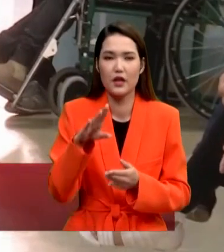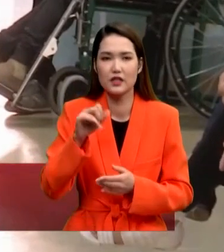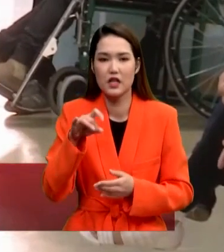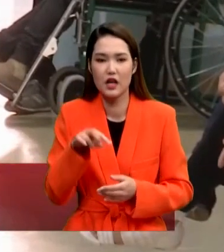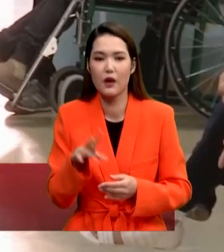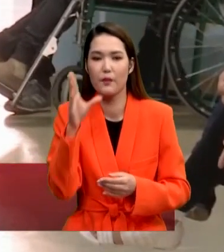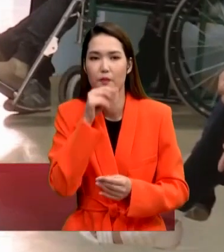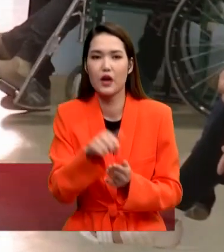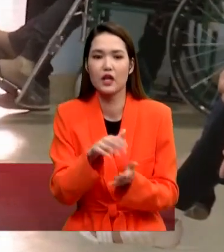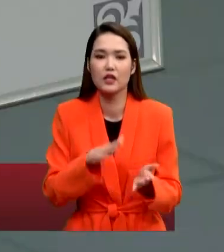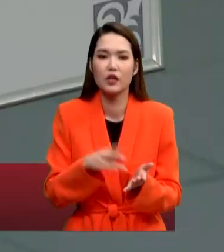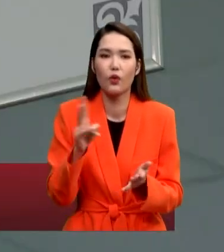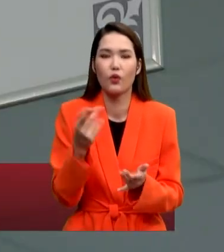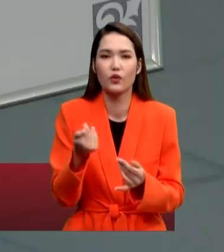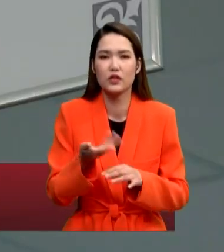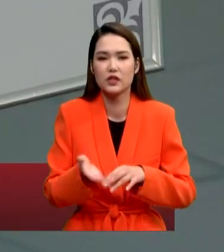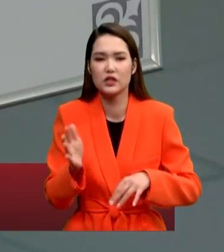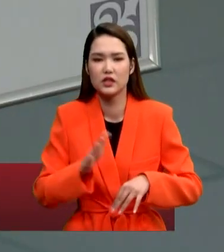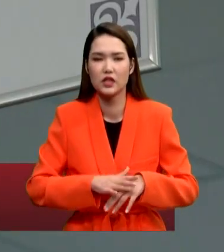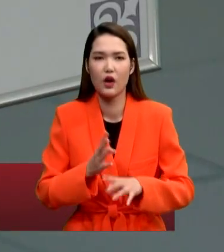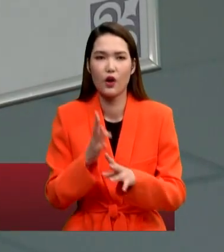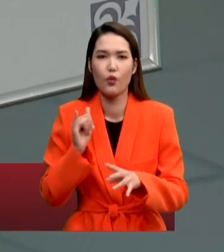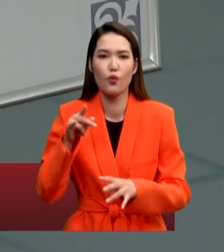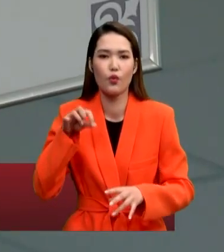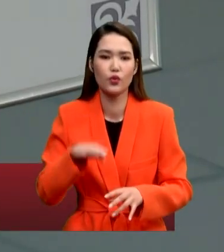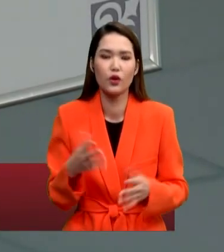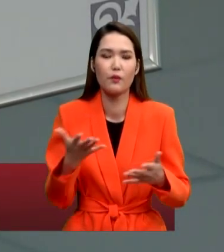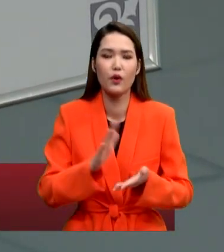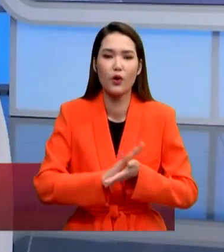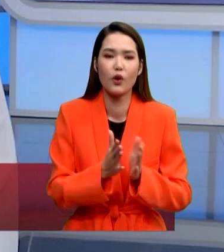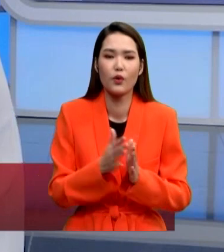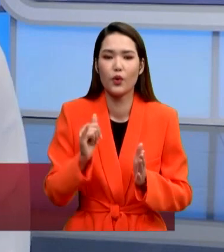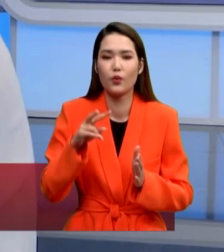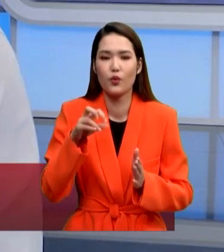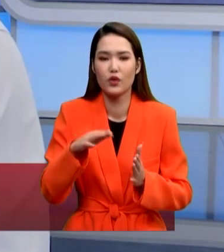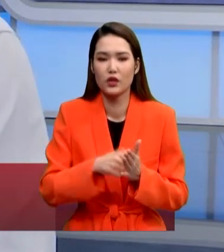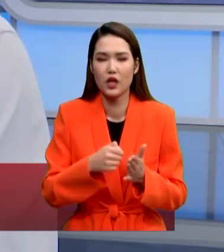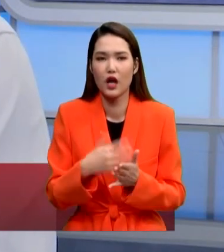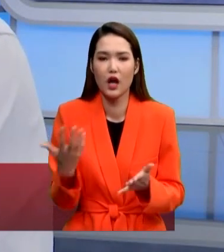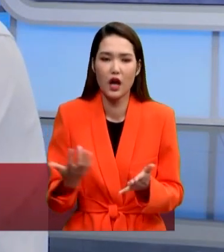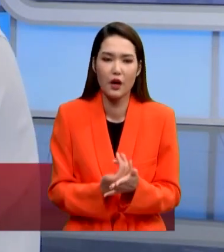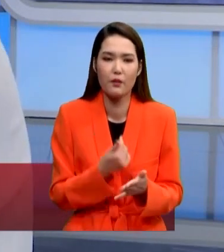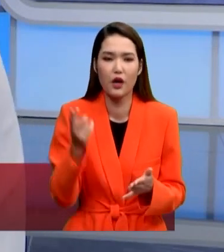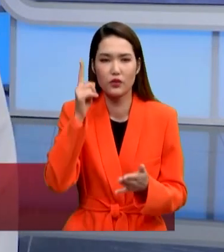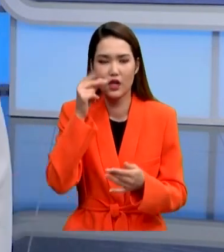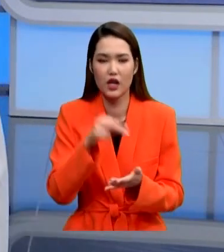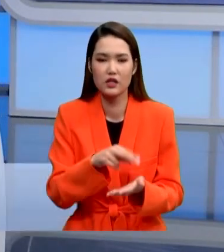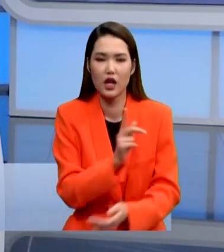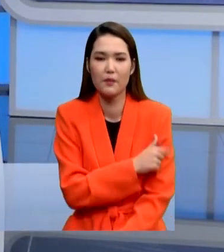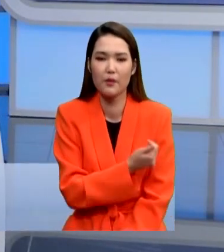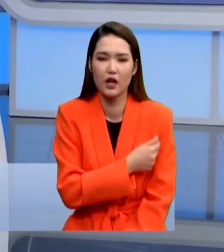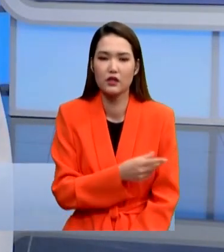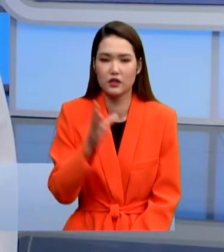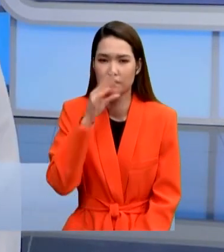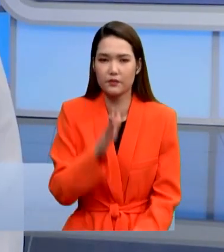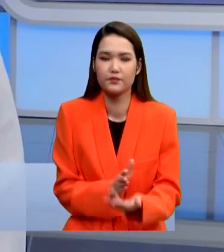может записаться только тот, кто состоит на учете. Ключевое слово – на учете. Через колл-центры поликлиник могут